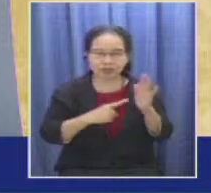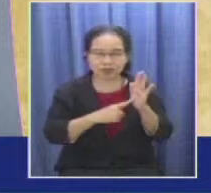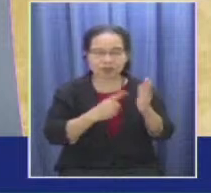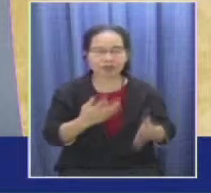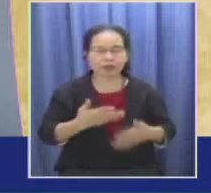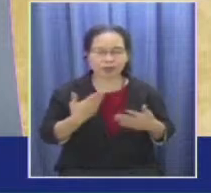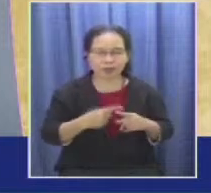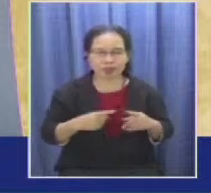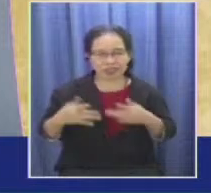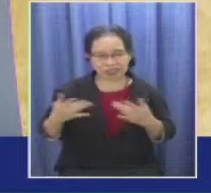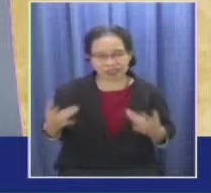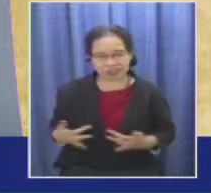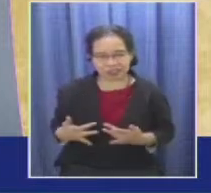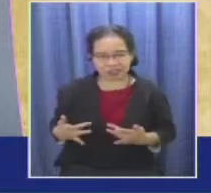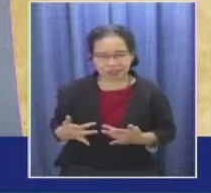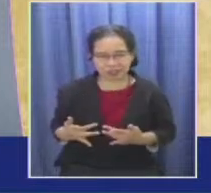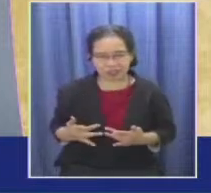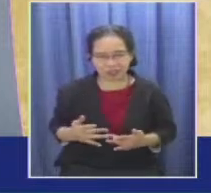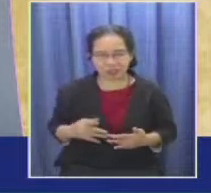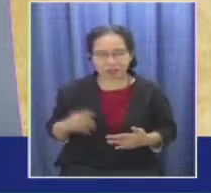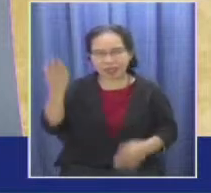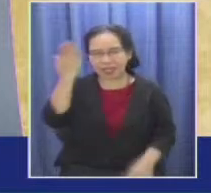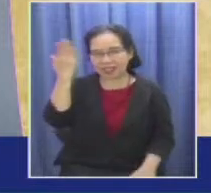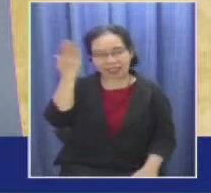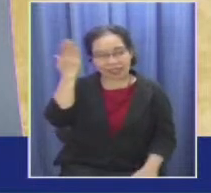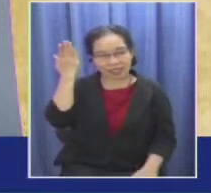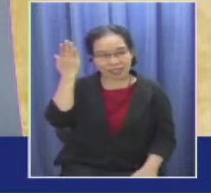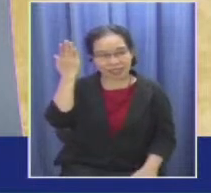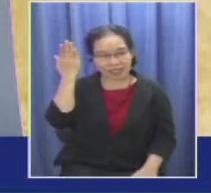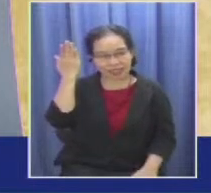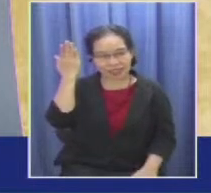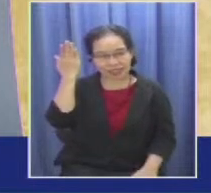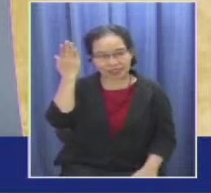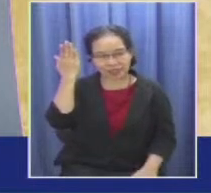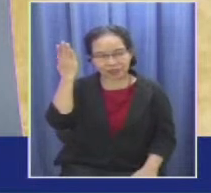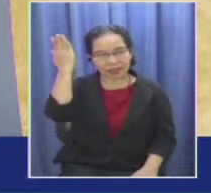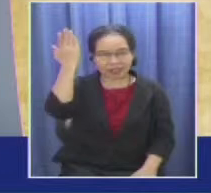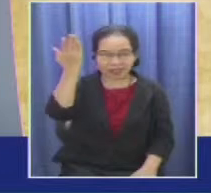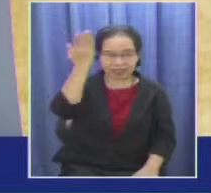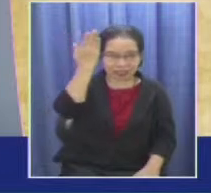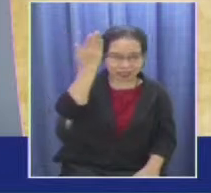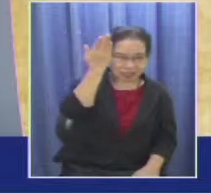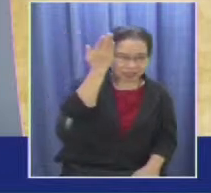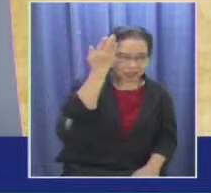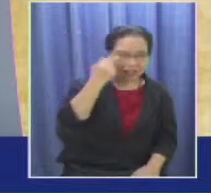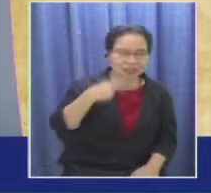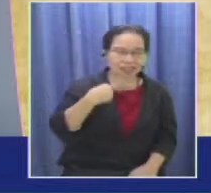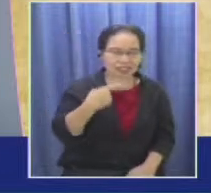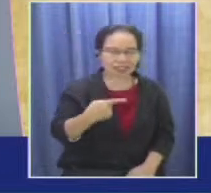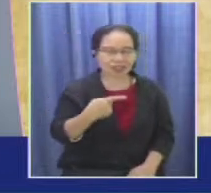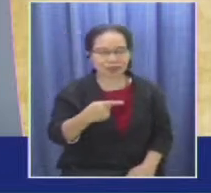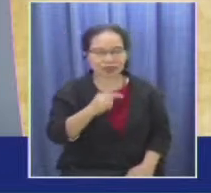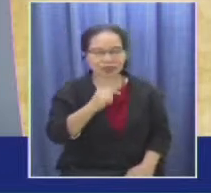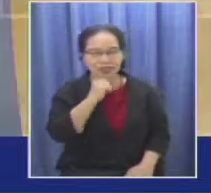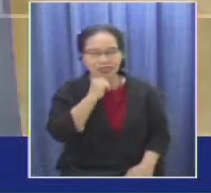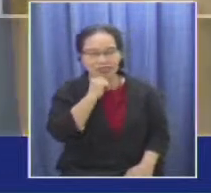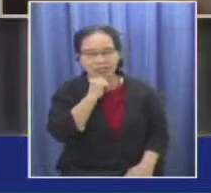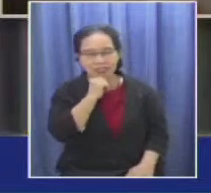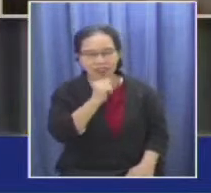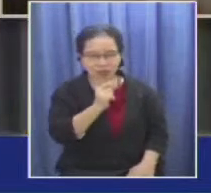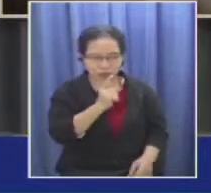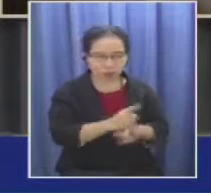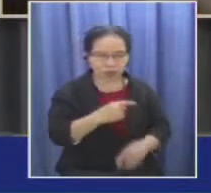Francisco balaktas ye woni pa bi ni mo hunu wa no osresre aso opewa asem ama aso ope